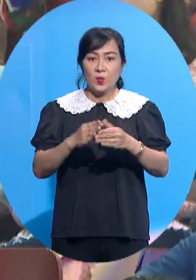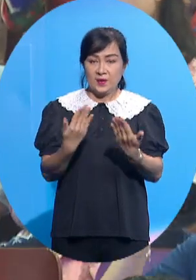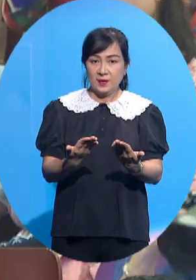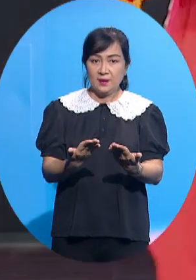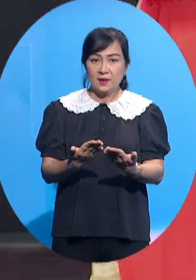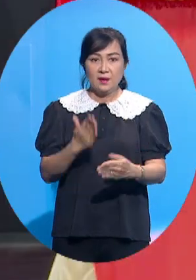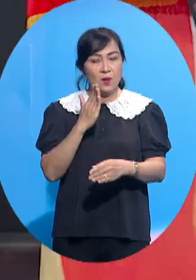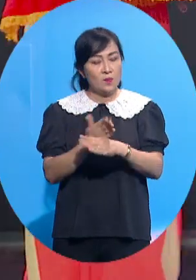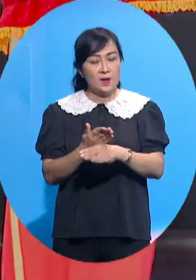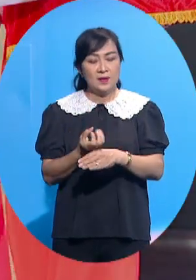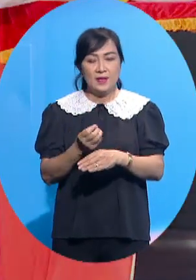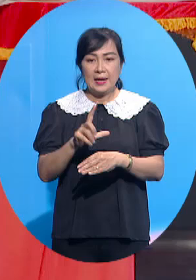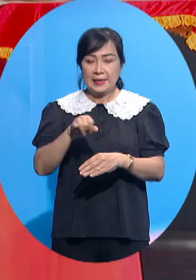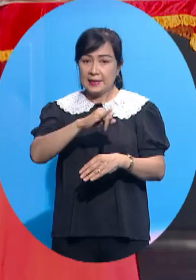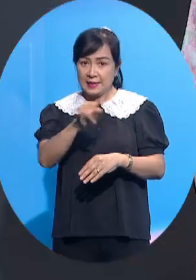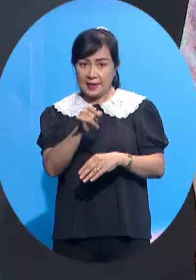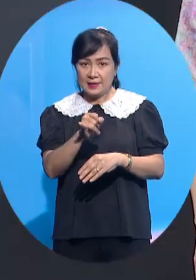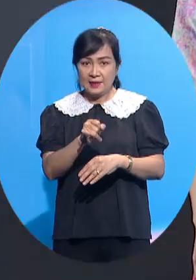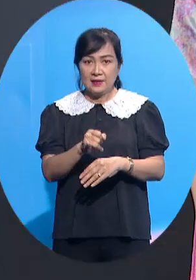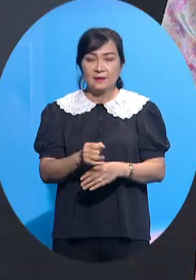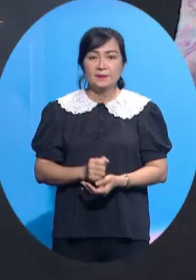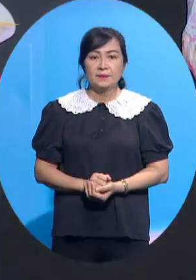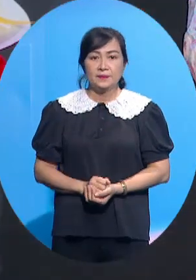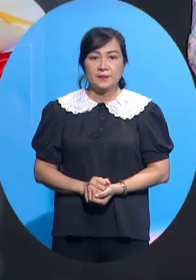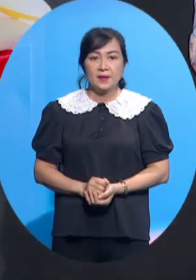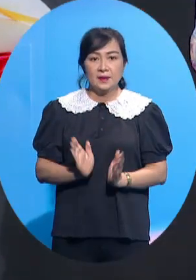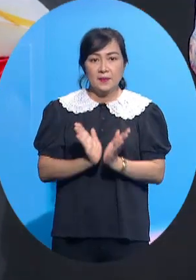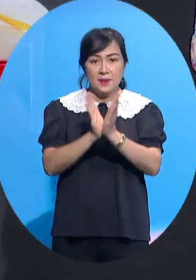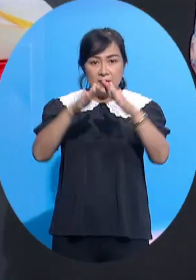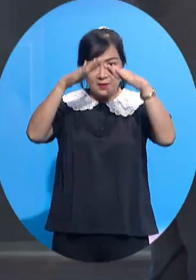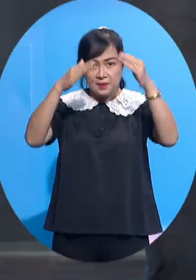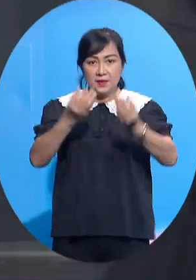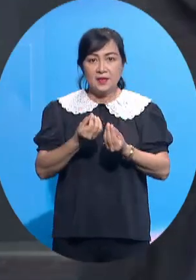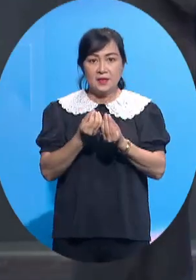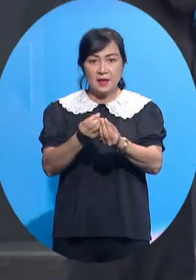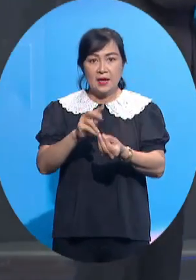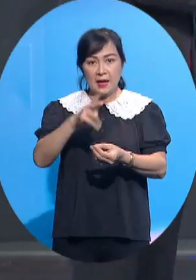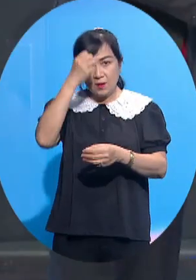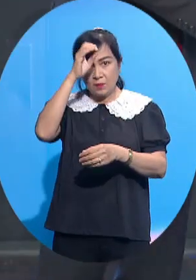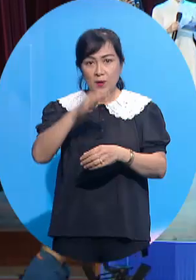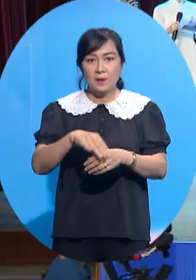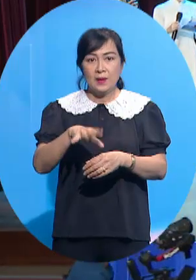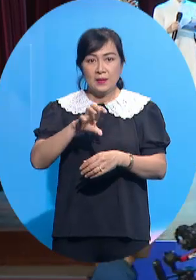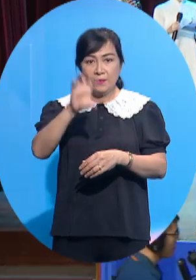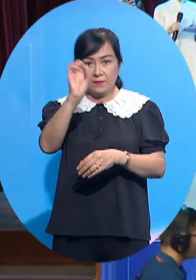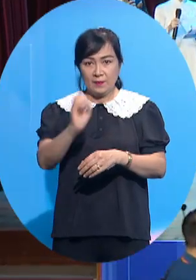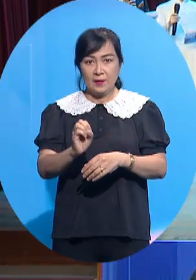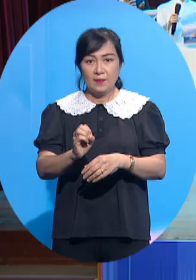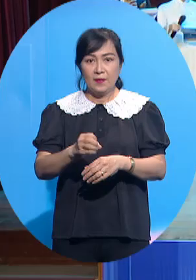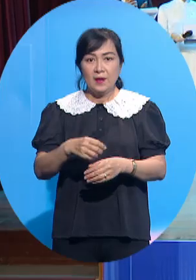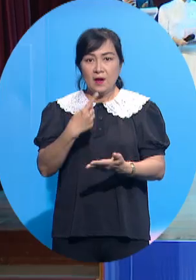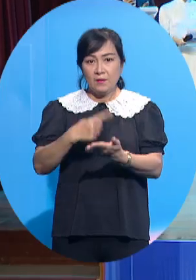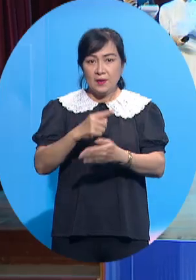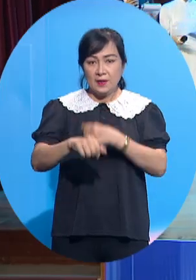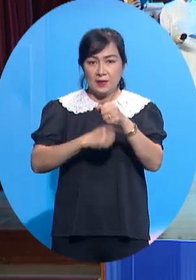quỹ này mà không cần phải trả lãi suất để trang trải học phí. Tại buổi lễ, nhà trường đã trao tặng 2 suất học bổng trị giá 50% học